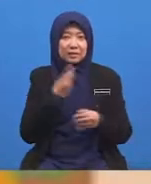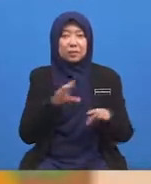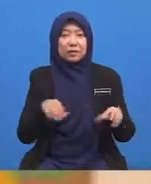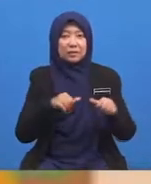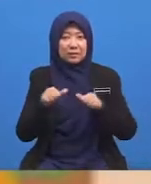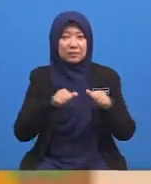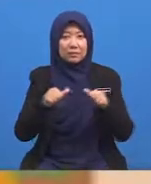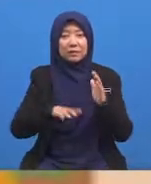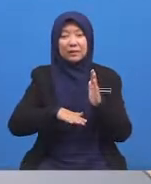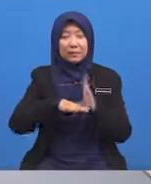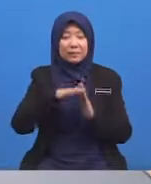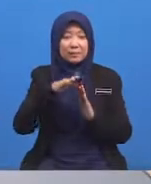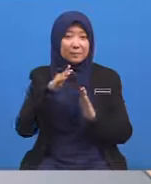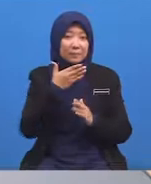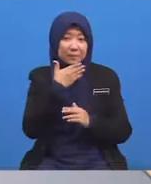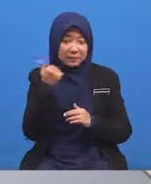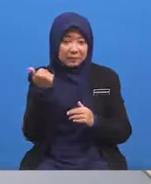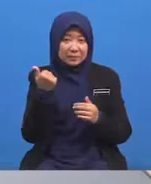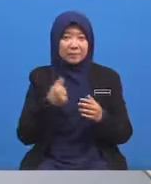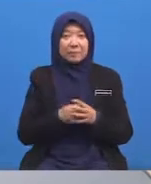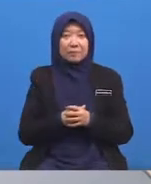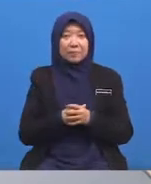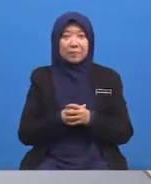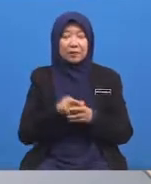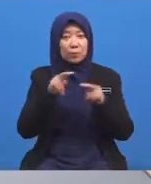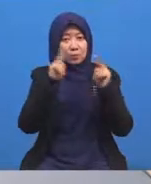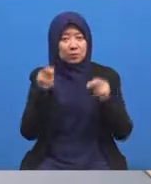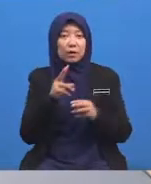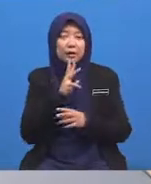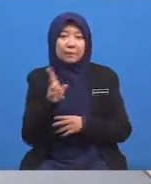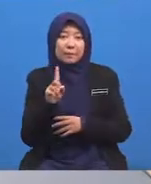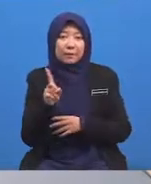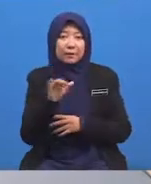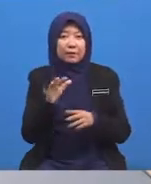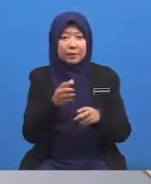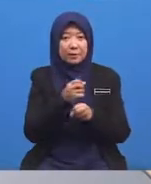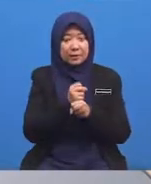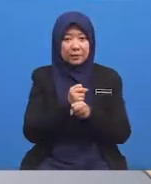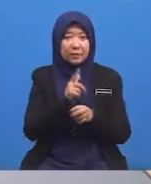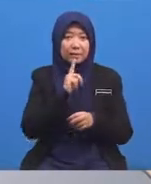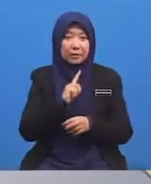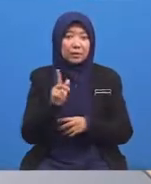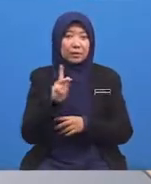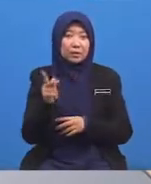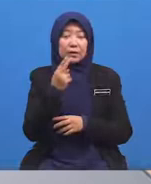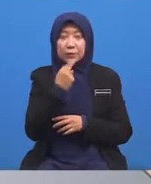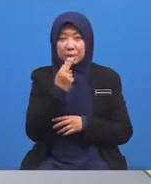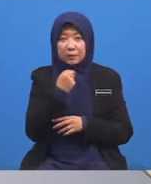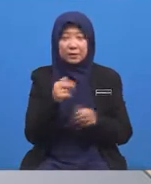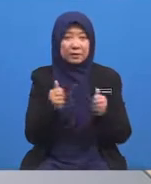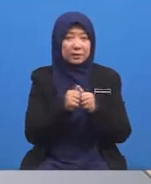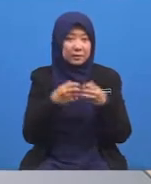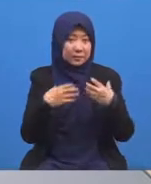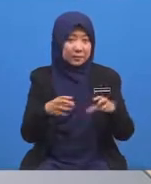aktiviti yang lebih menarik. Kita akan uji air manakah yang dapat melarutkan gula dengan lebih